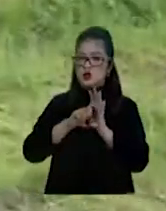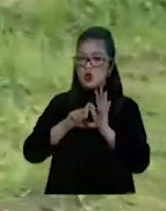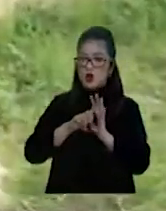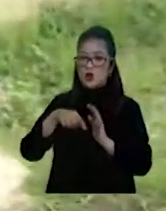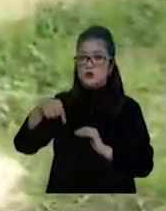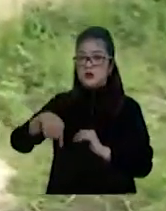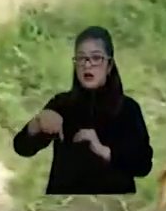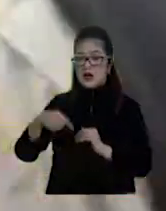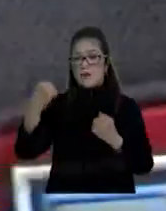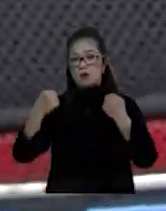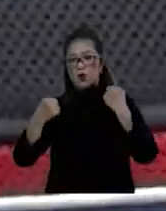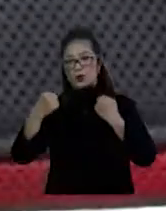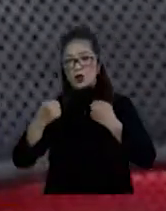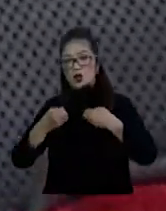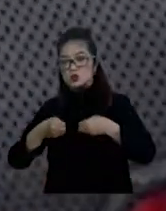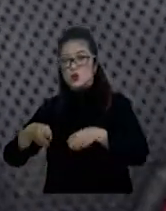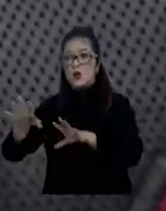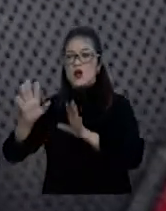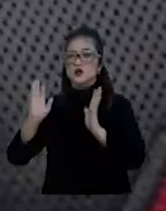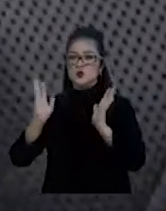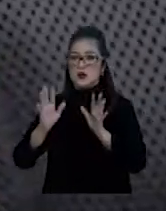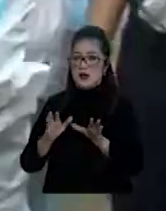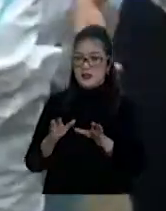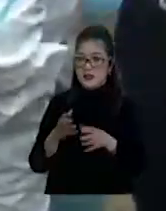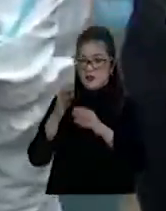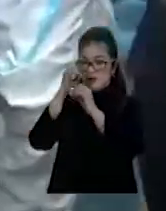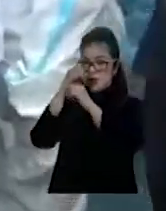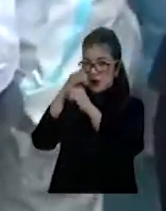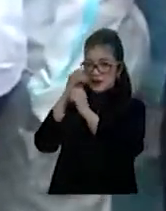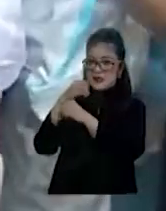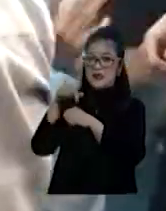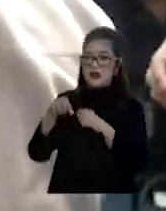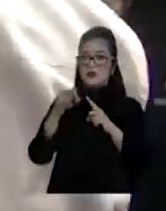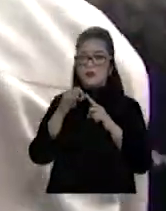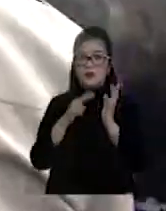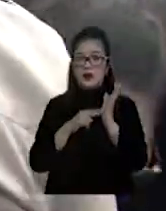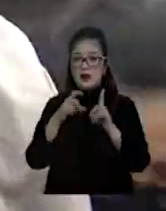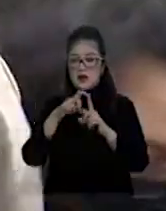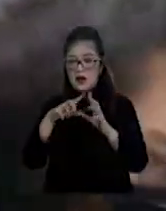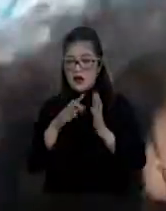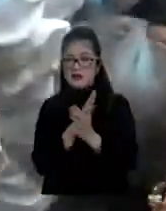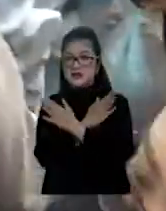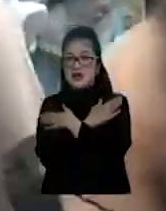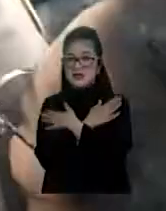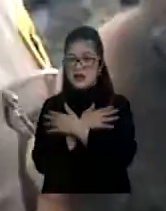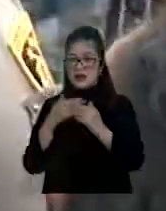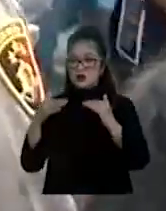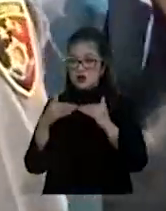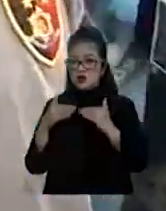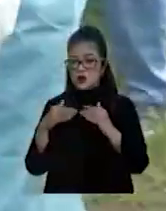para korban. Sementara itu, tim Lapor Polri juga tengah mencocokkan DNA jenazah apakah sesuai dengan kartu keluarga para